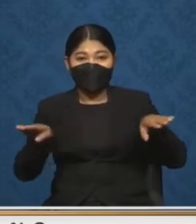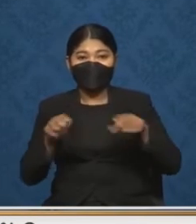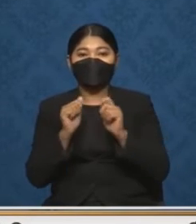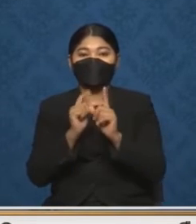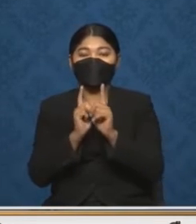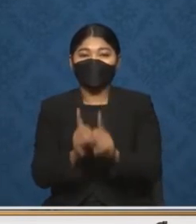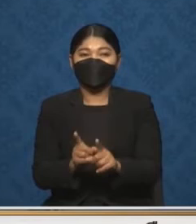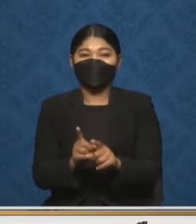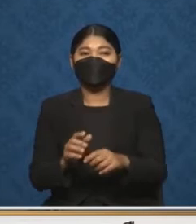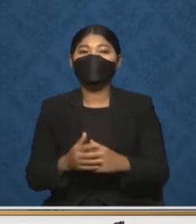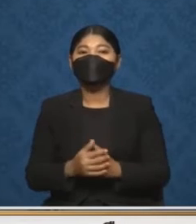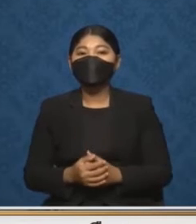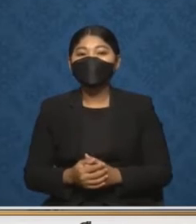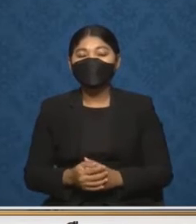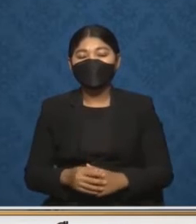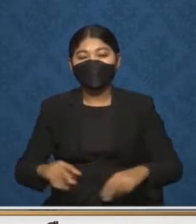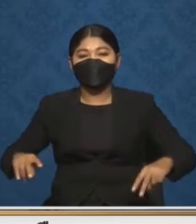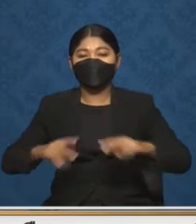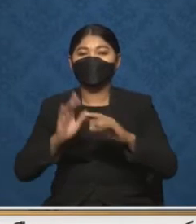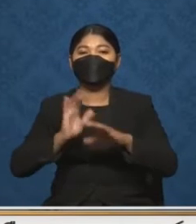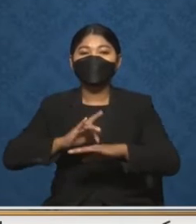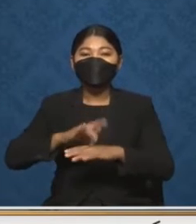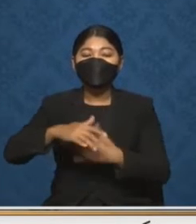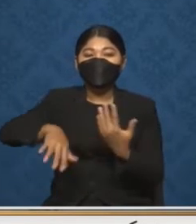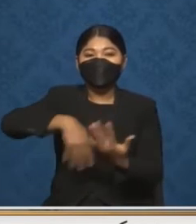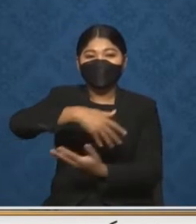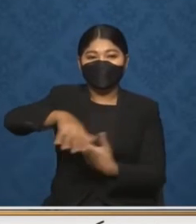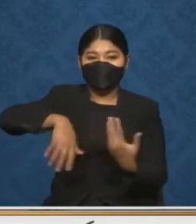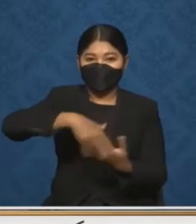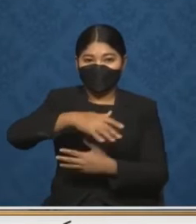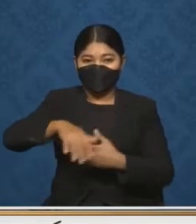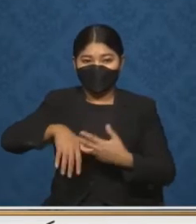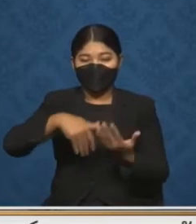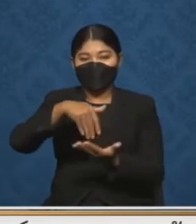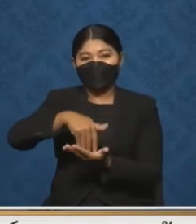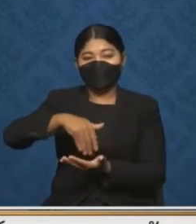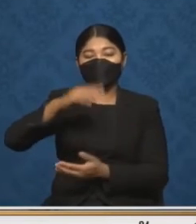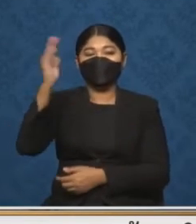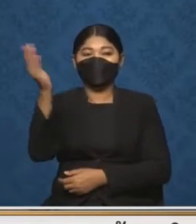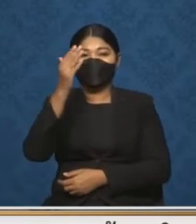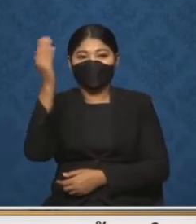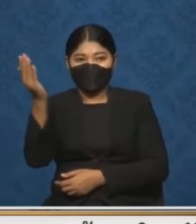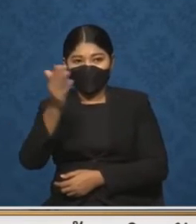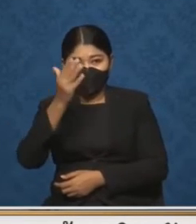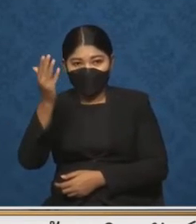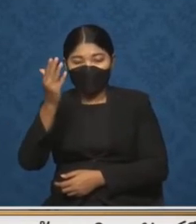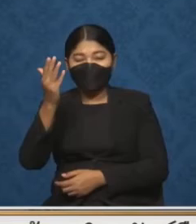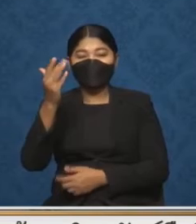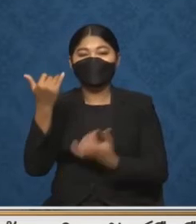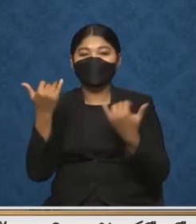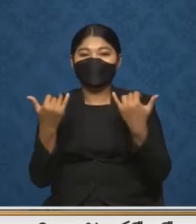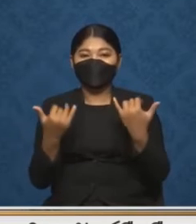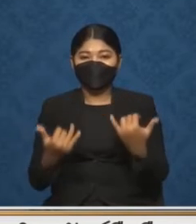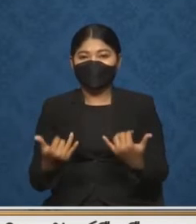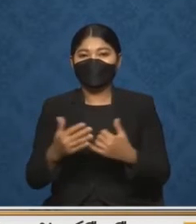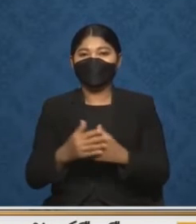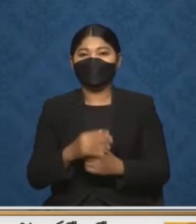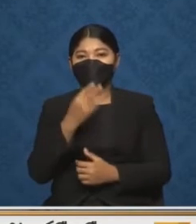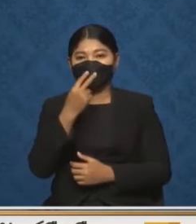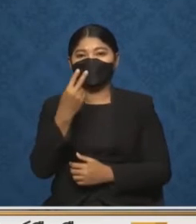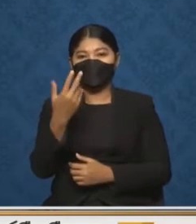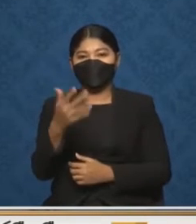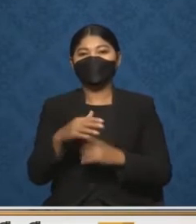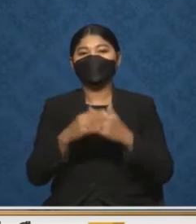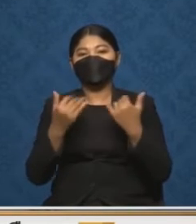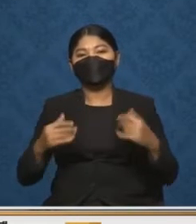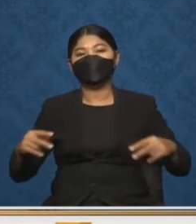กระสวงทรายากรธรรมชาต แลส่แตล้อมเรกมคบควมมลพิซึตรงนี้นะครับผมกเหนแล้วว่าม